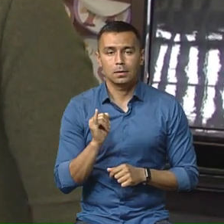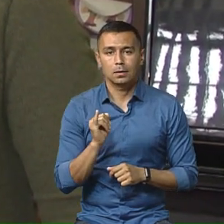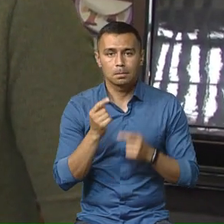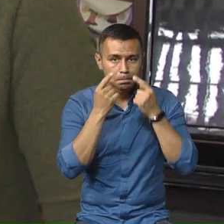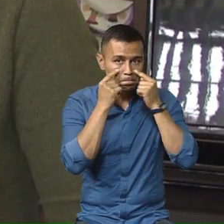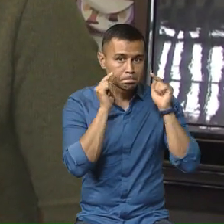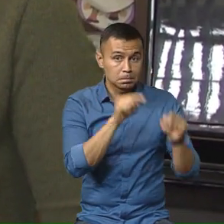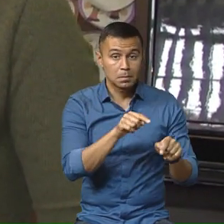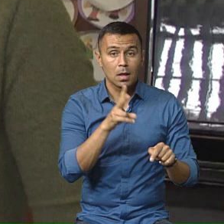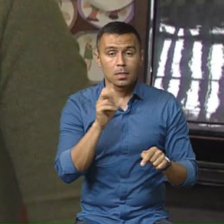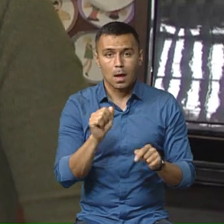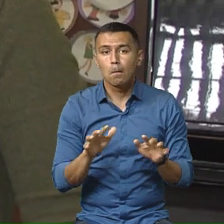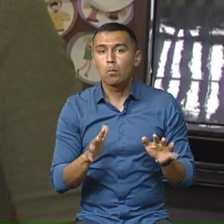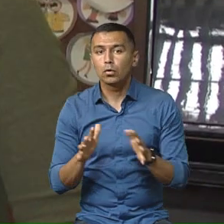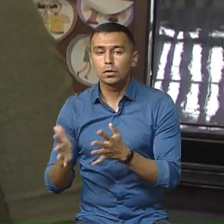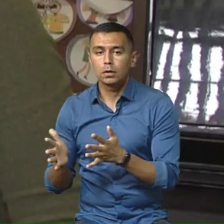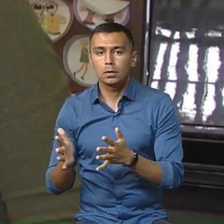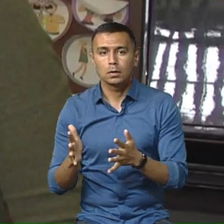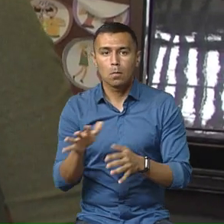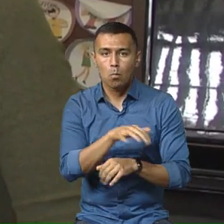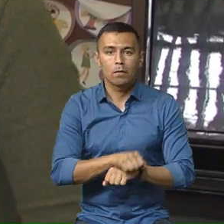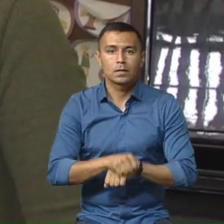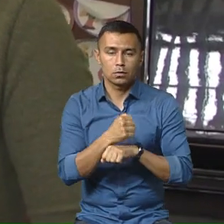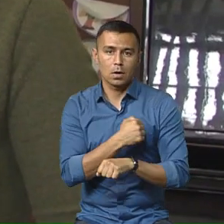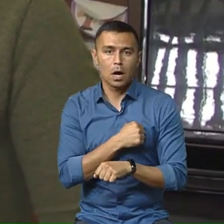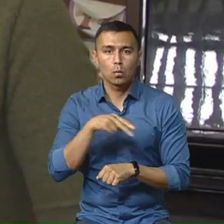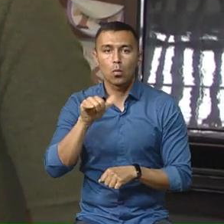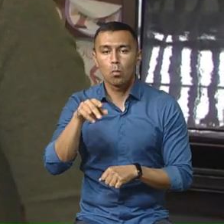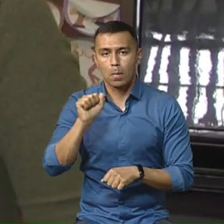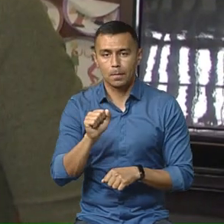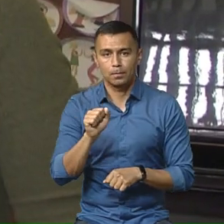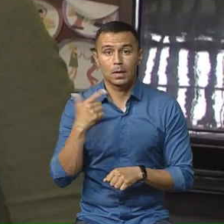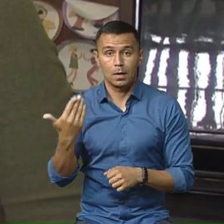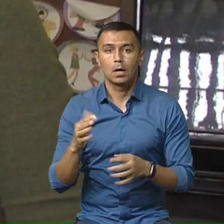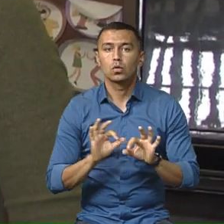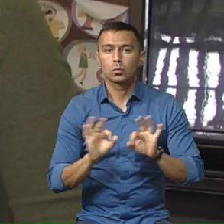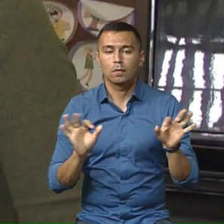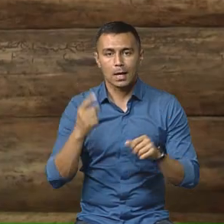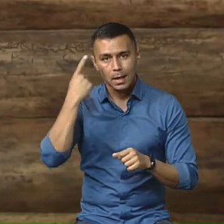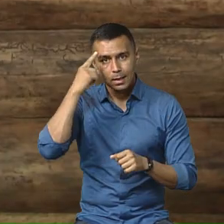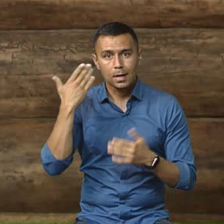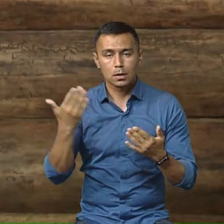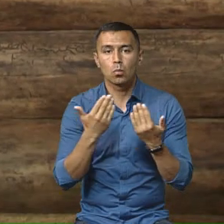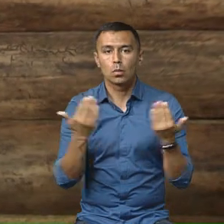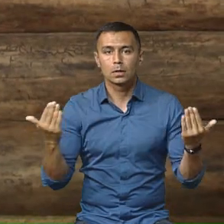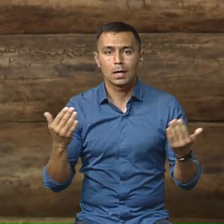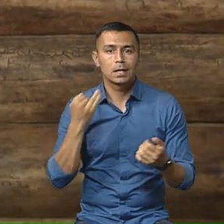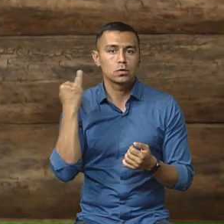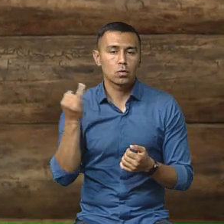впав саме на події повстанської армії ОНУПА. Ольга Шевцова розповідає, ідея їхнього музею –